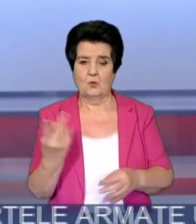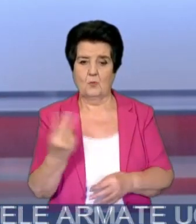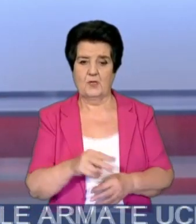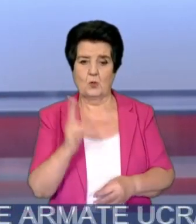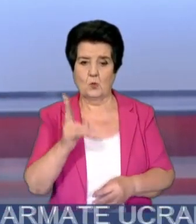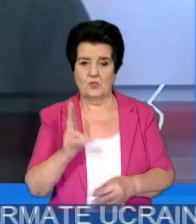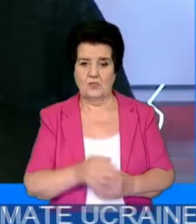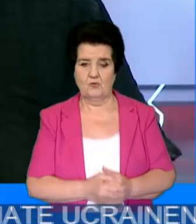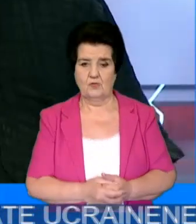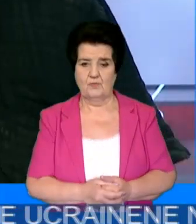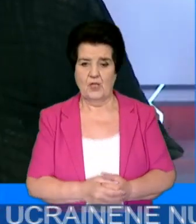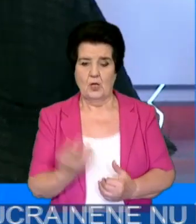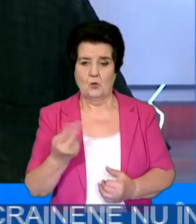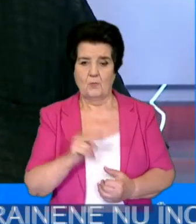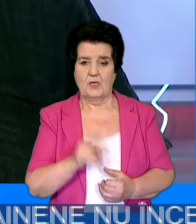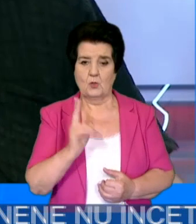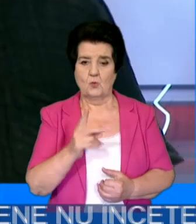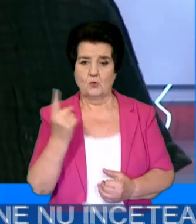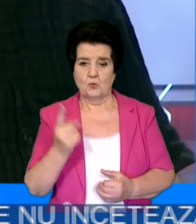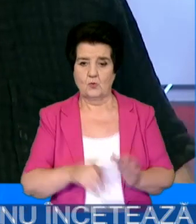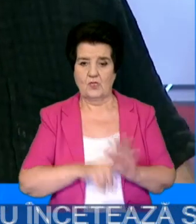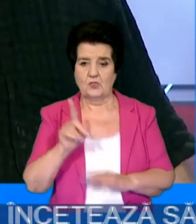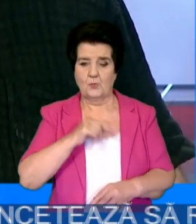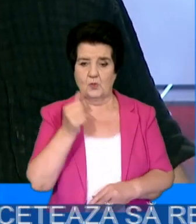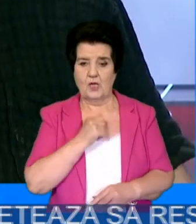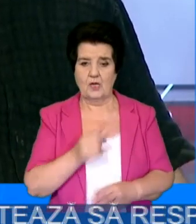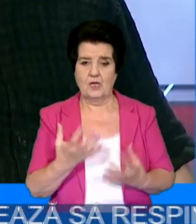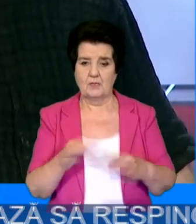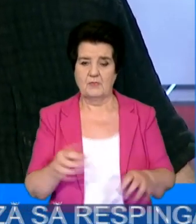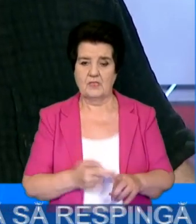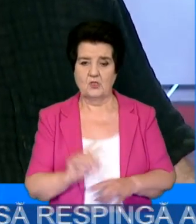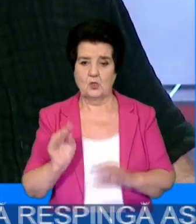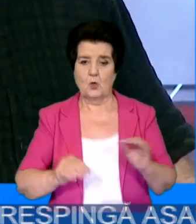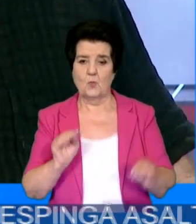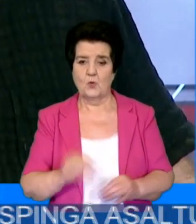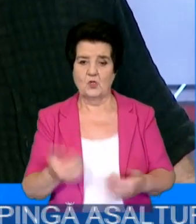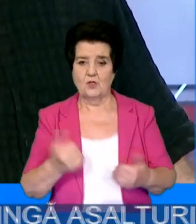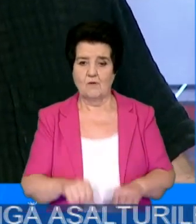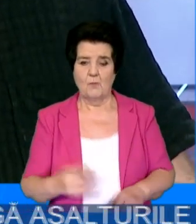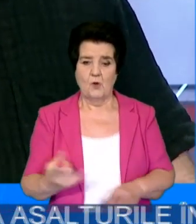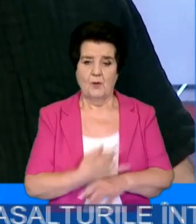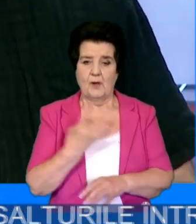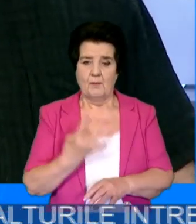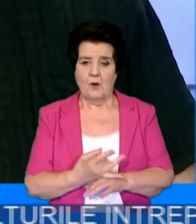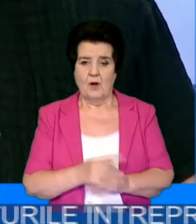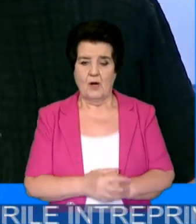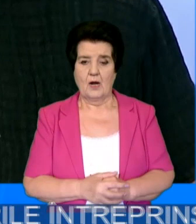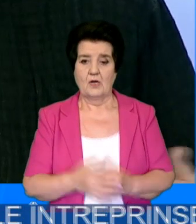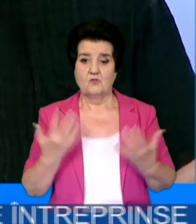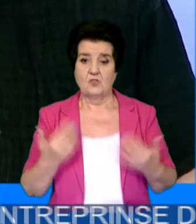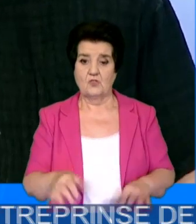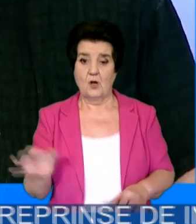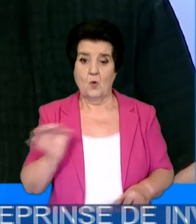2020. Deci pentru anul 2021, de la începutul anului, a fost admisă această componentă spot în formulă pentru prima oară. Și deja